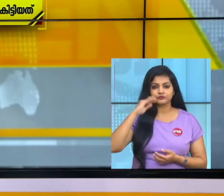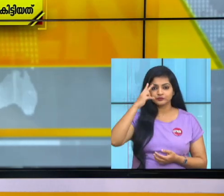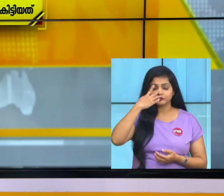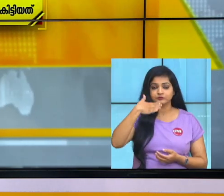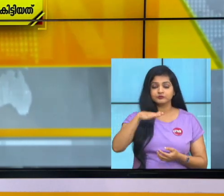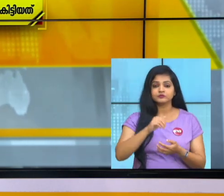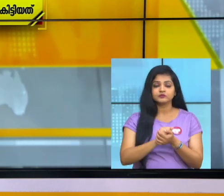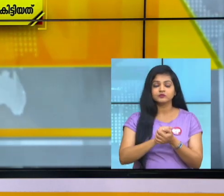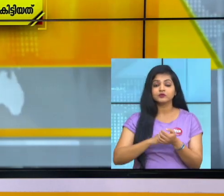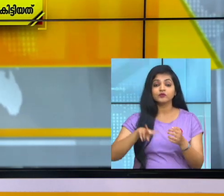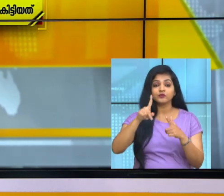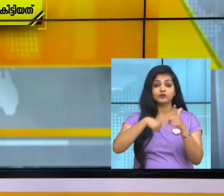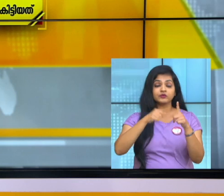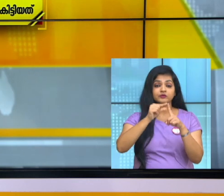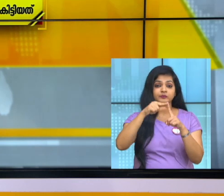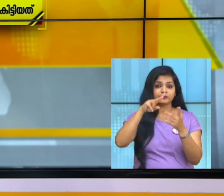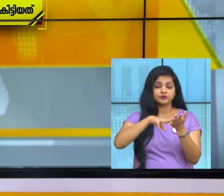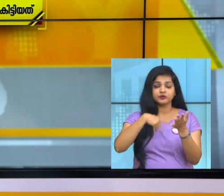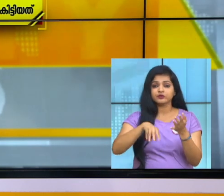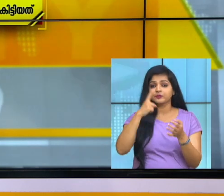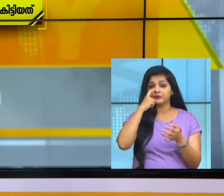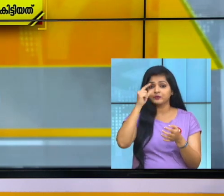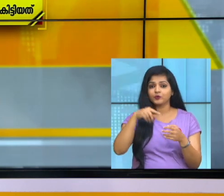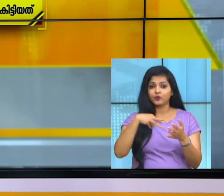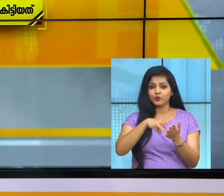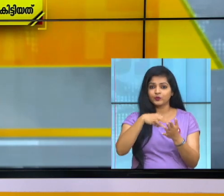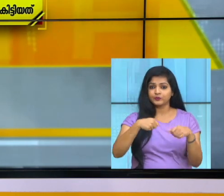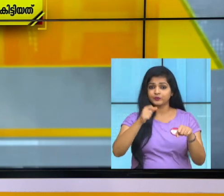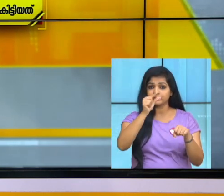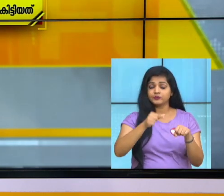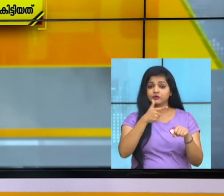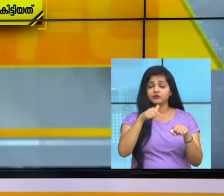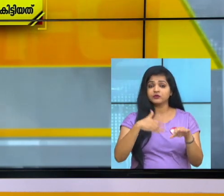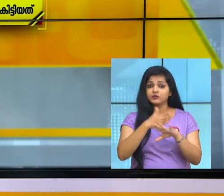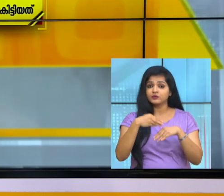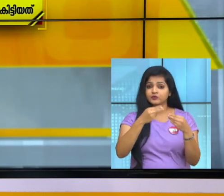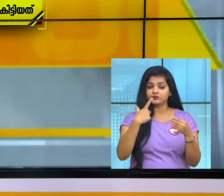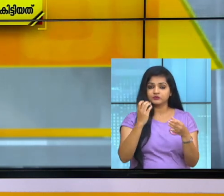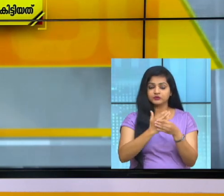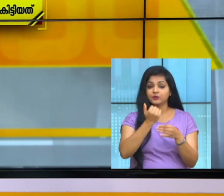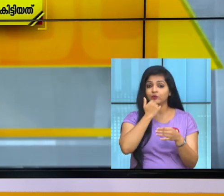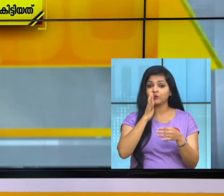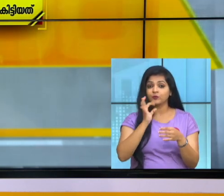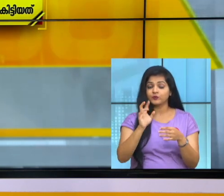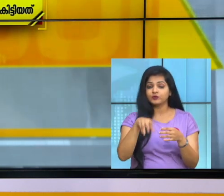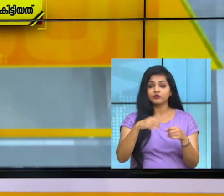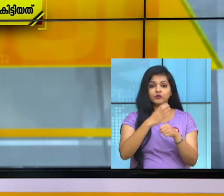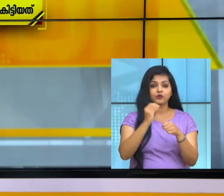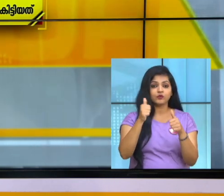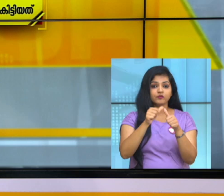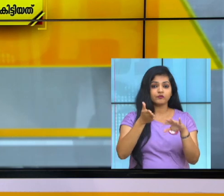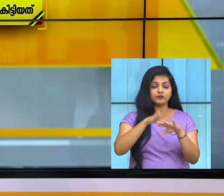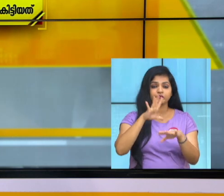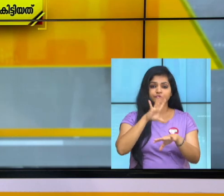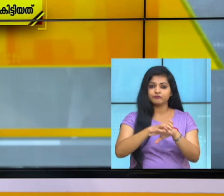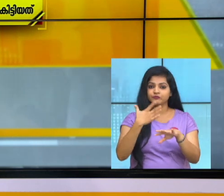വളരെ പ്രധാനപ്പെട്ട ഒരു വാർത്തയിലേക്കാണ്. വൈപ്പിനിൽ വനിതാ ഓട്ടോറിക്ഷ ഡ്രൈവറെ ആക്രമിച്ച കേസിലെ പ്രതികൾ പിടിയിലായിരിക്കുന്നു. മുഖ്യപ്രതിയടക്കം 2 പേരെയാണ് ഗോവയിൽ നിന്ന് പിടികൂടിയിരിക്കുന്നത്.